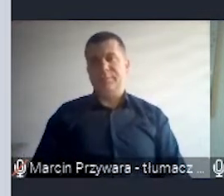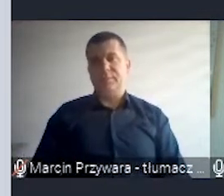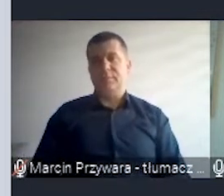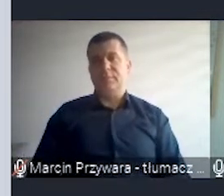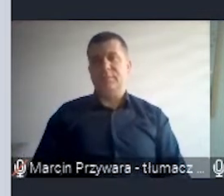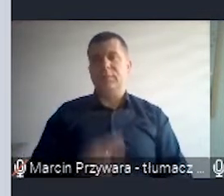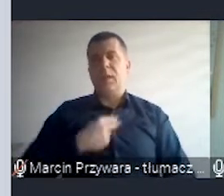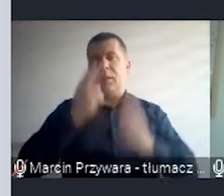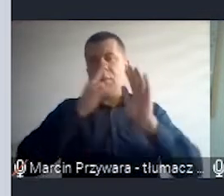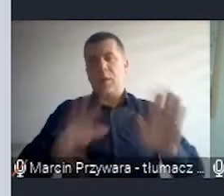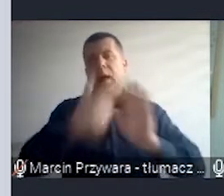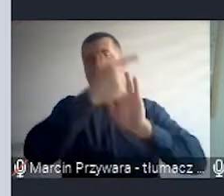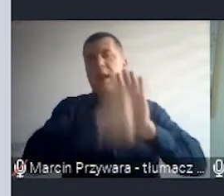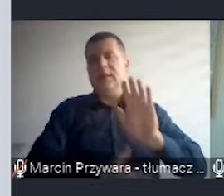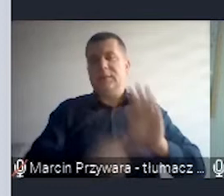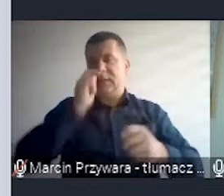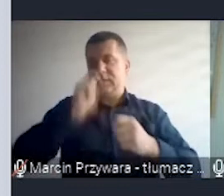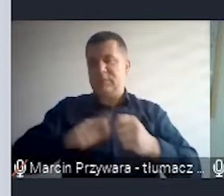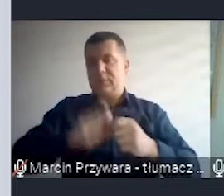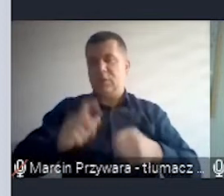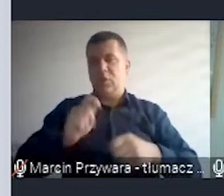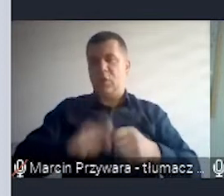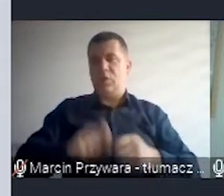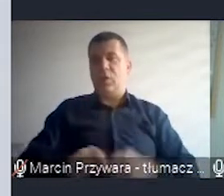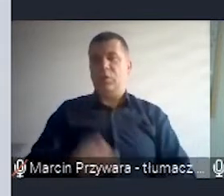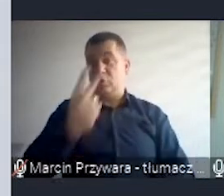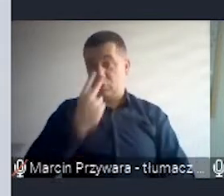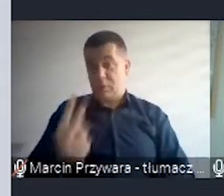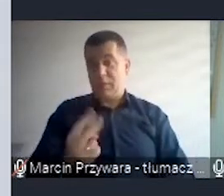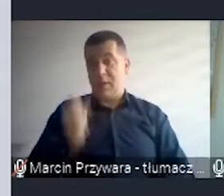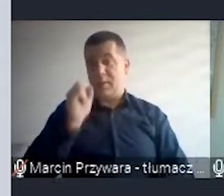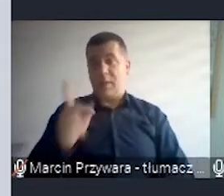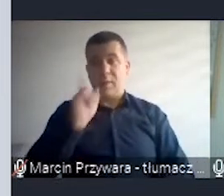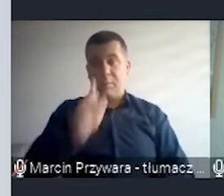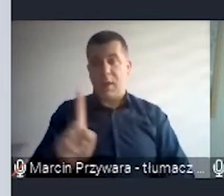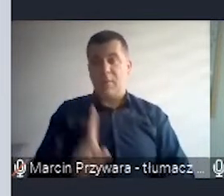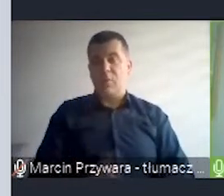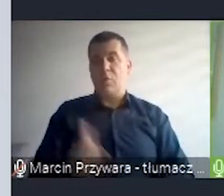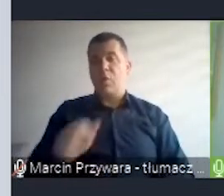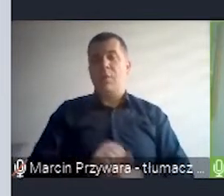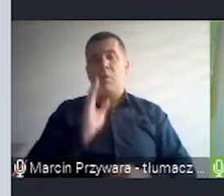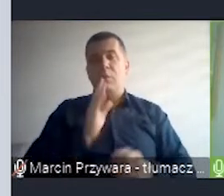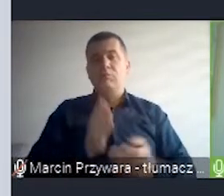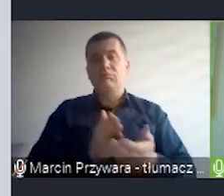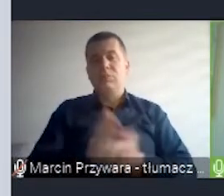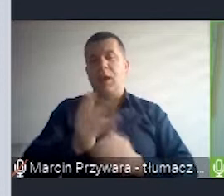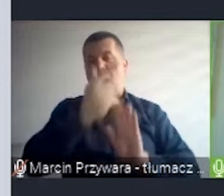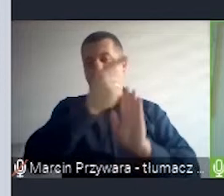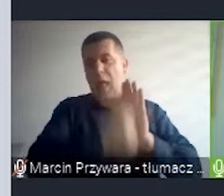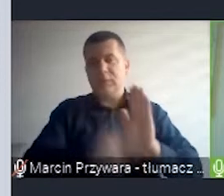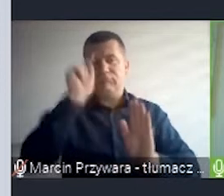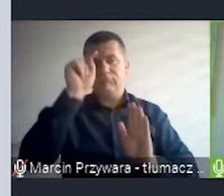Najzwyczajniej pokażę Wam listy sprawdzające kontroli. I zobaczycie, że tak naprawdę to jest przejście przez listę